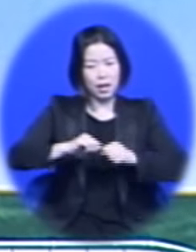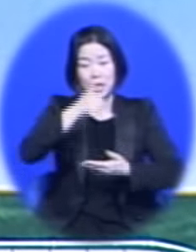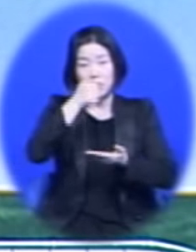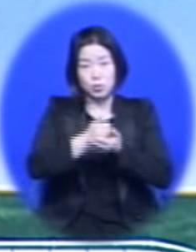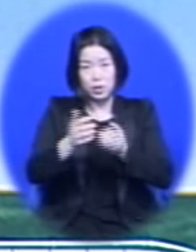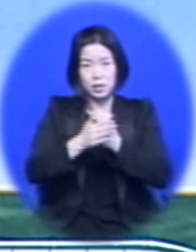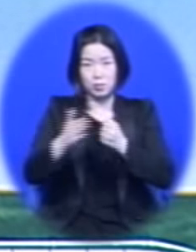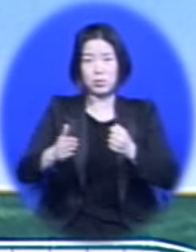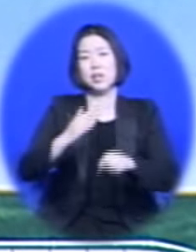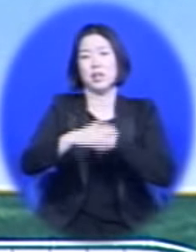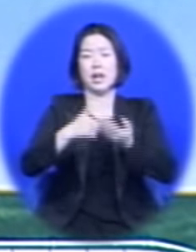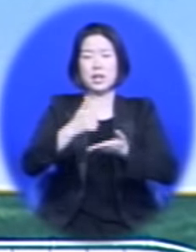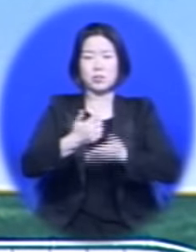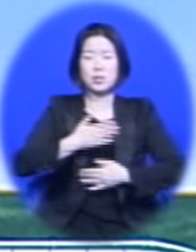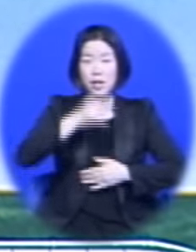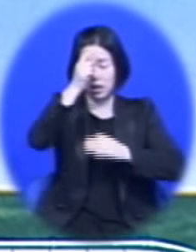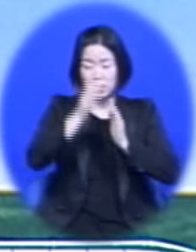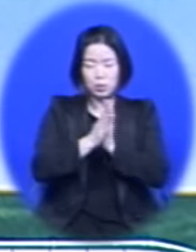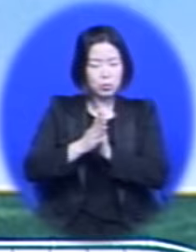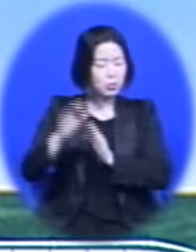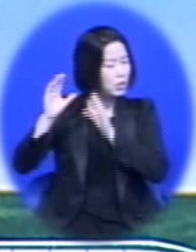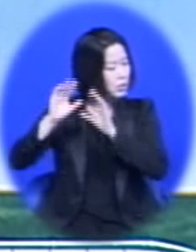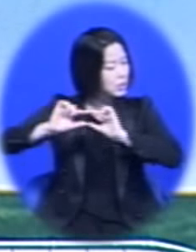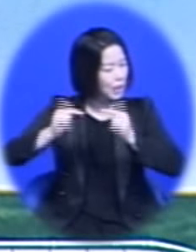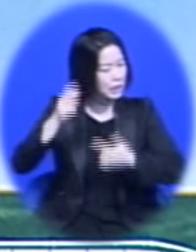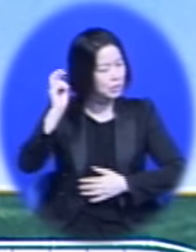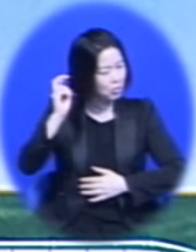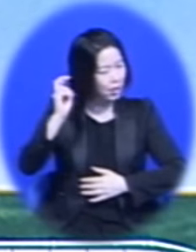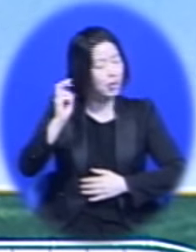때문에 하나님께서 내 기도는 들어주시지 않으실 거야.